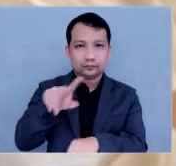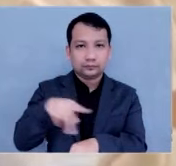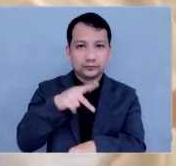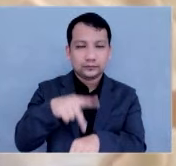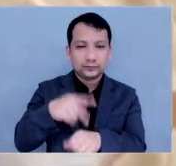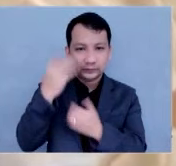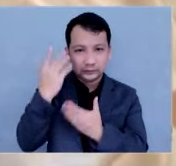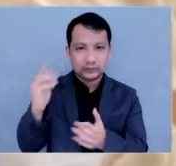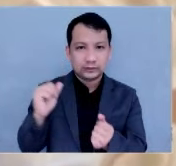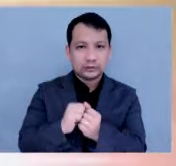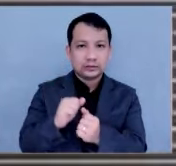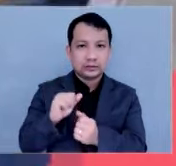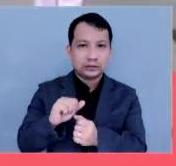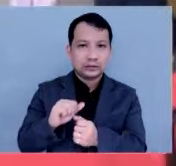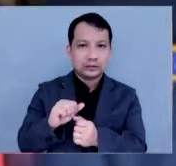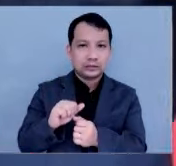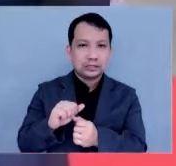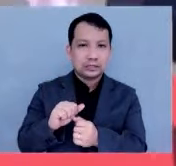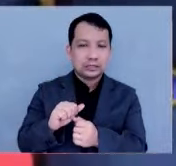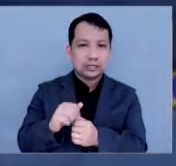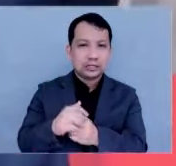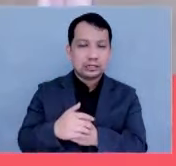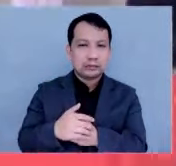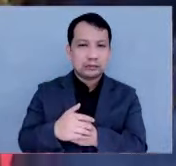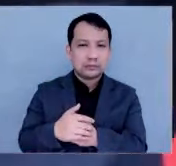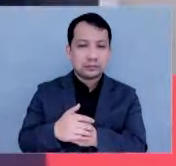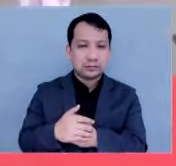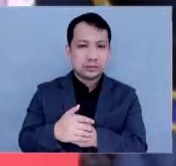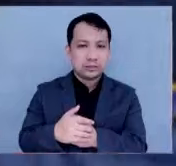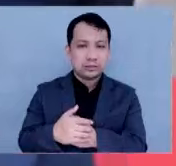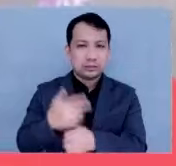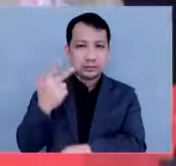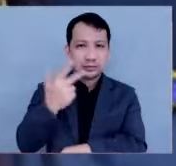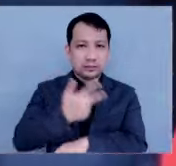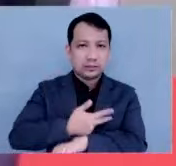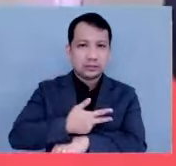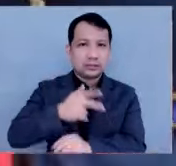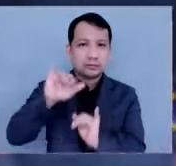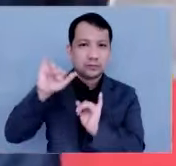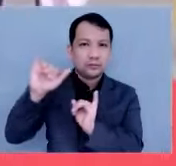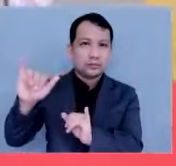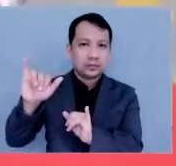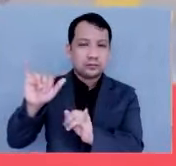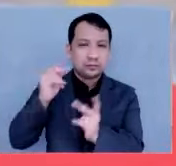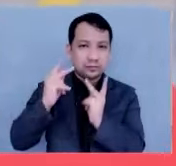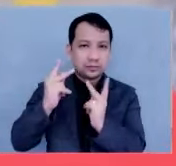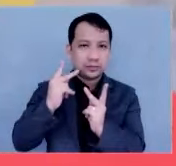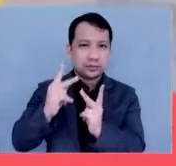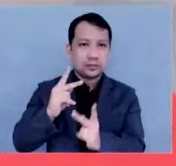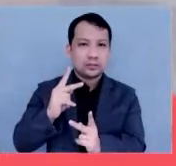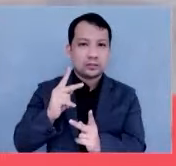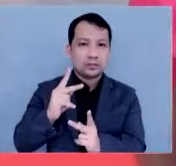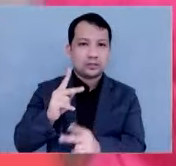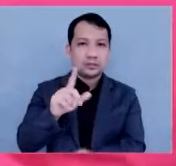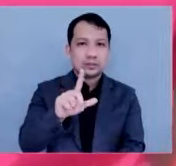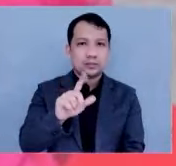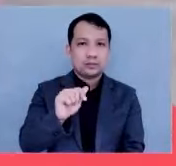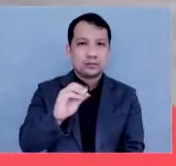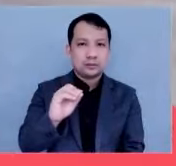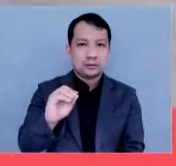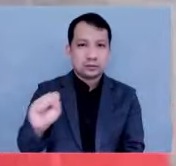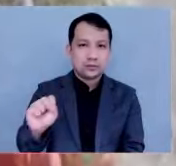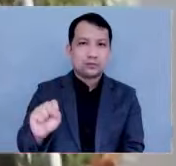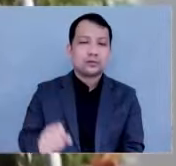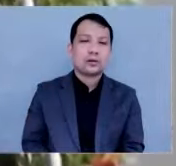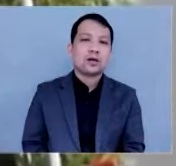and overseas tatlong araw ang gugugulin ng pangulo sa pagdalo sa Asan Summit sa Lao Bukod sa mismong